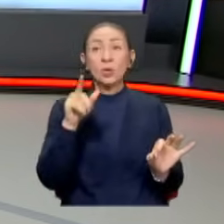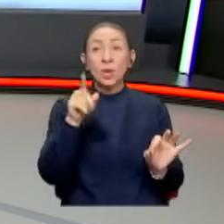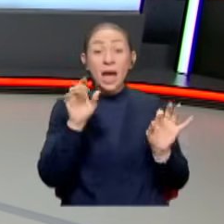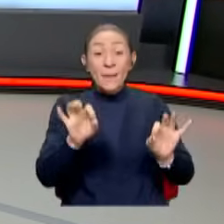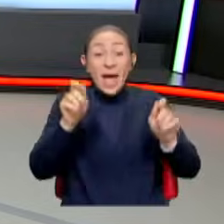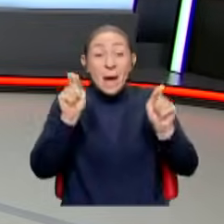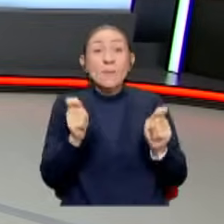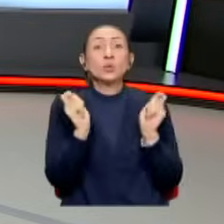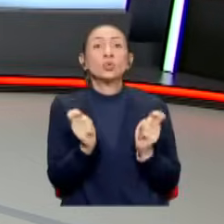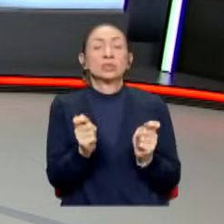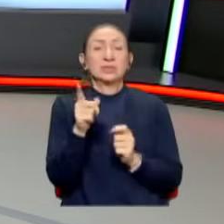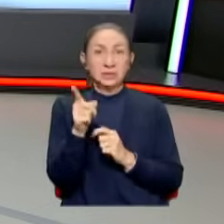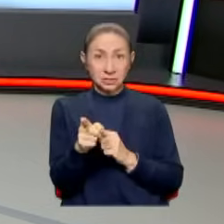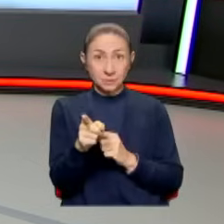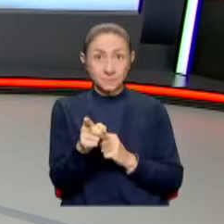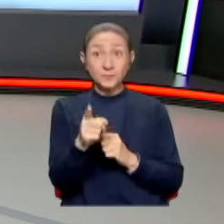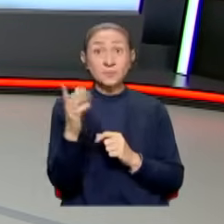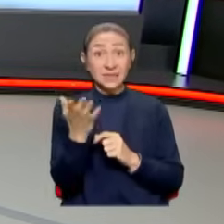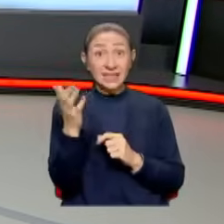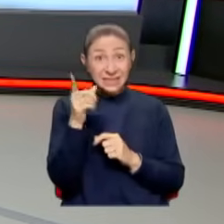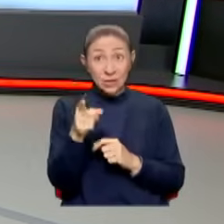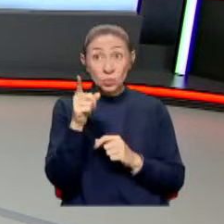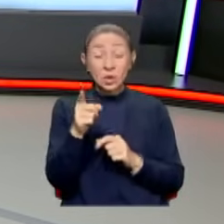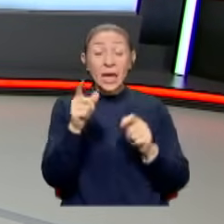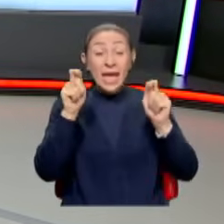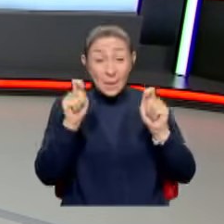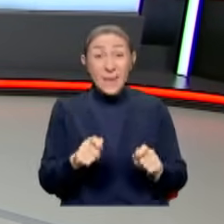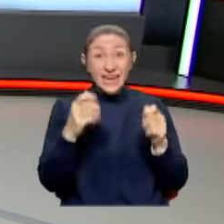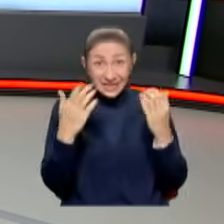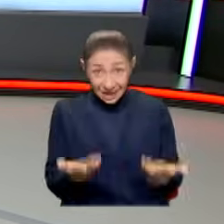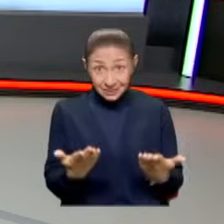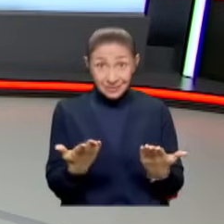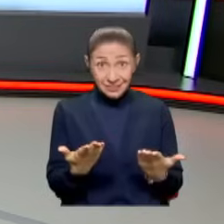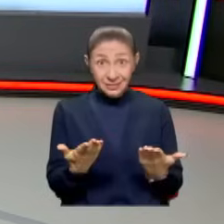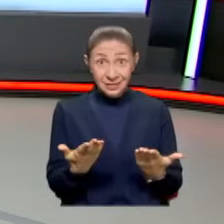uygulamak zorundasınız dahası bunları uygularken